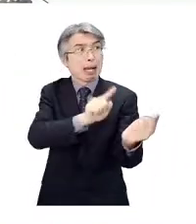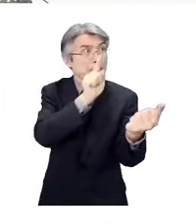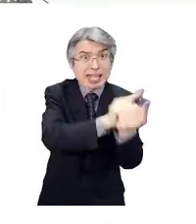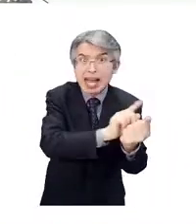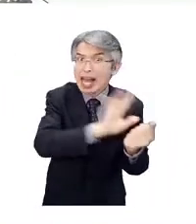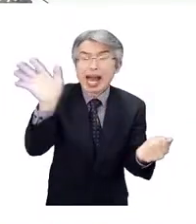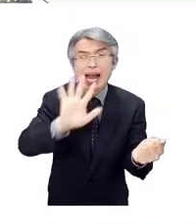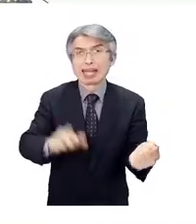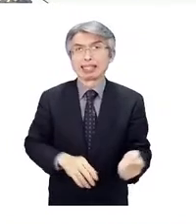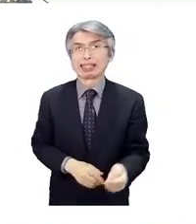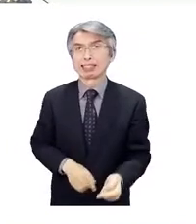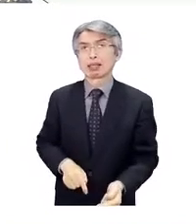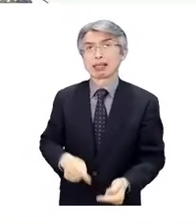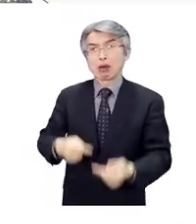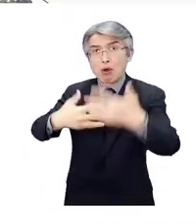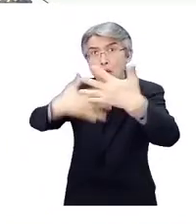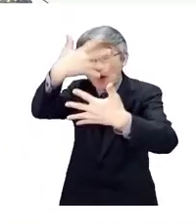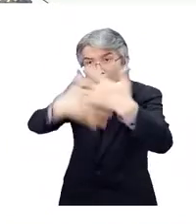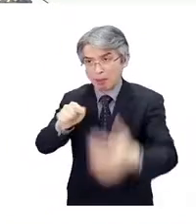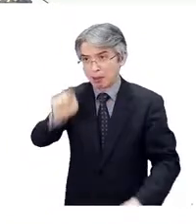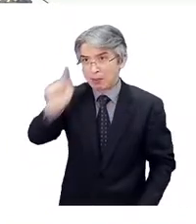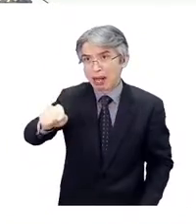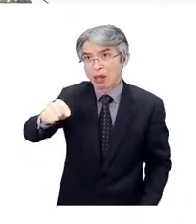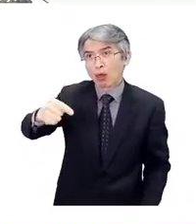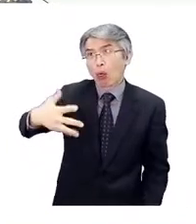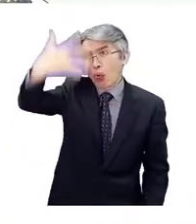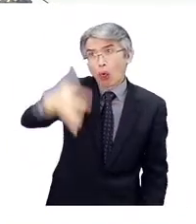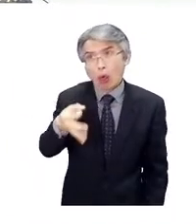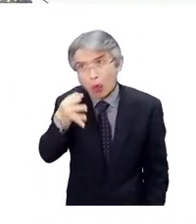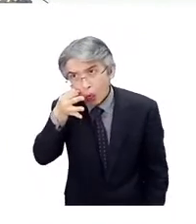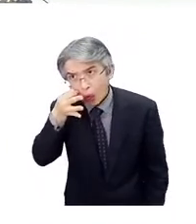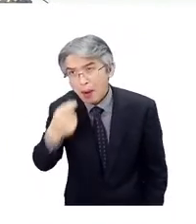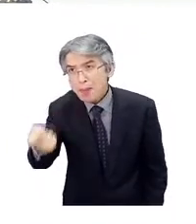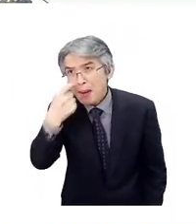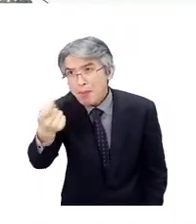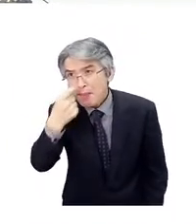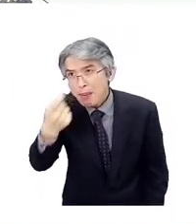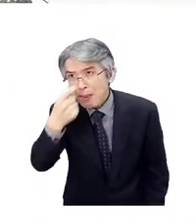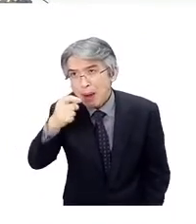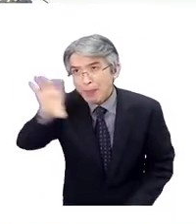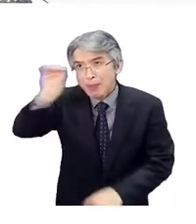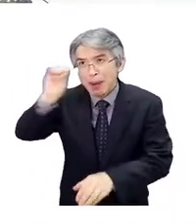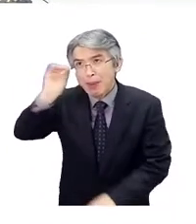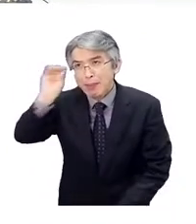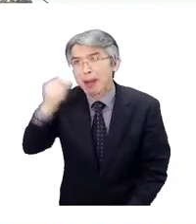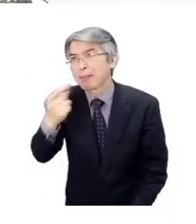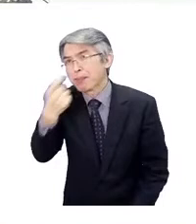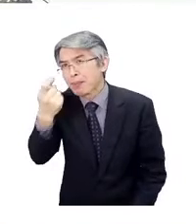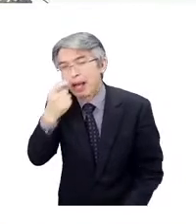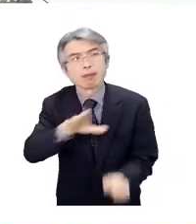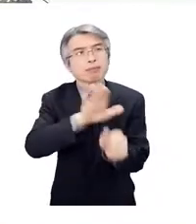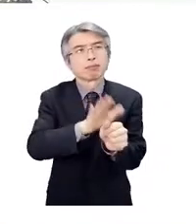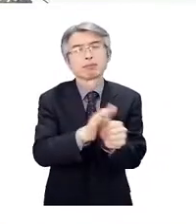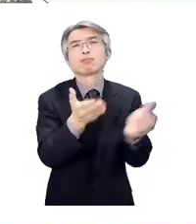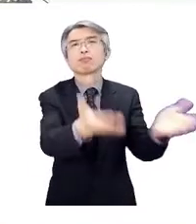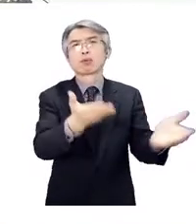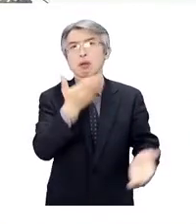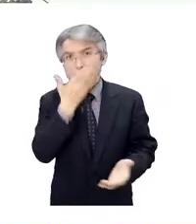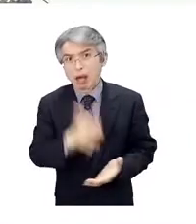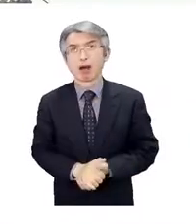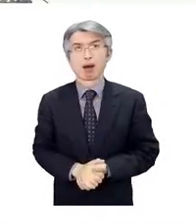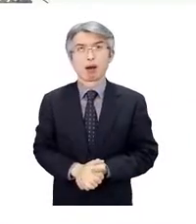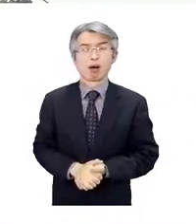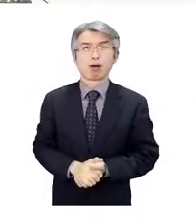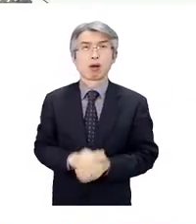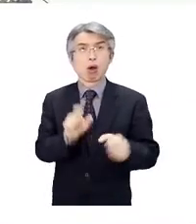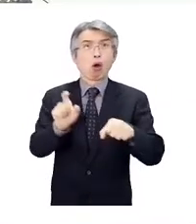수 있는 비대면 의견 수렴 창구 또한 개설하였습니다. 사회적 거리두기 지침을 준수하며 기존의 운영에 차질이